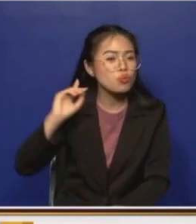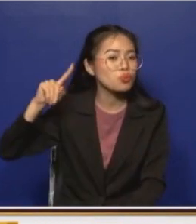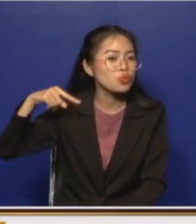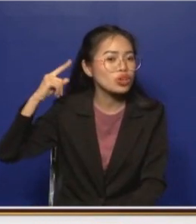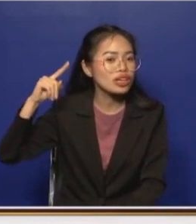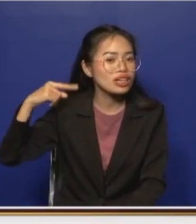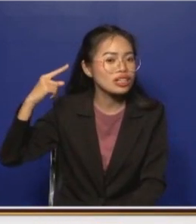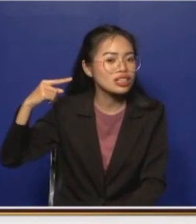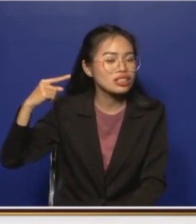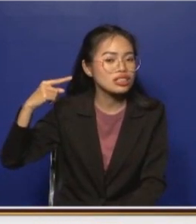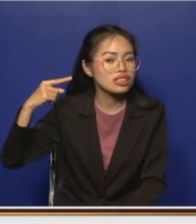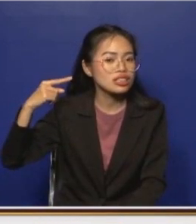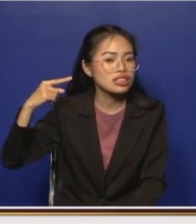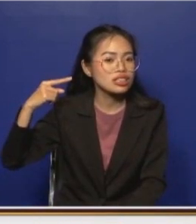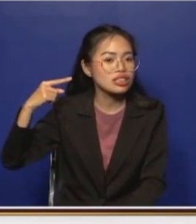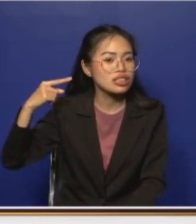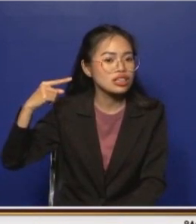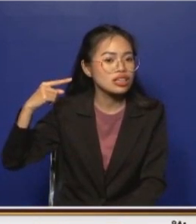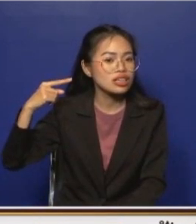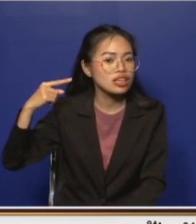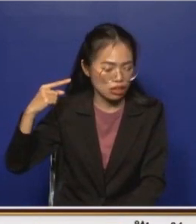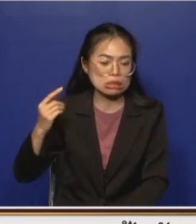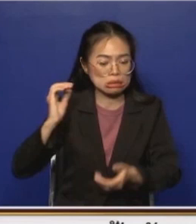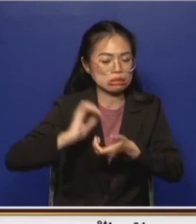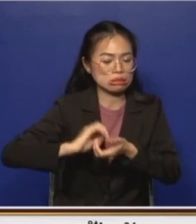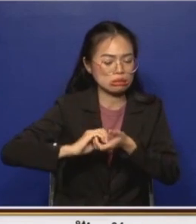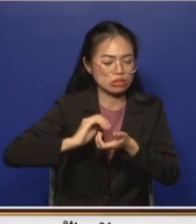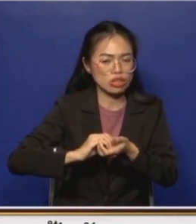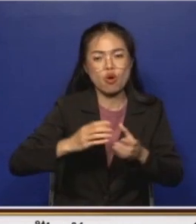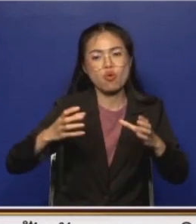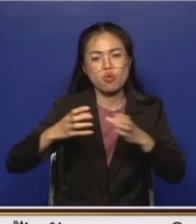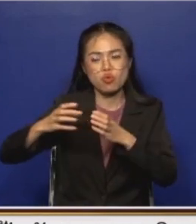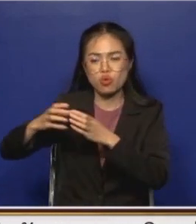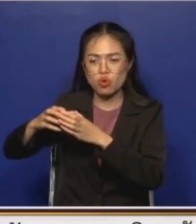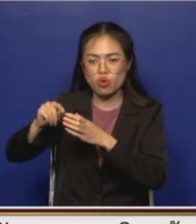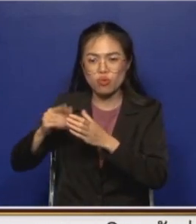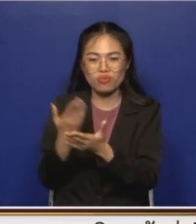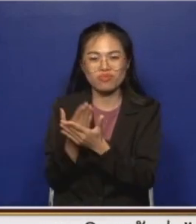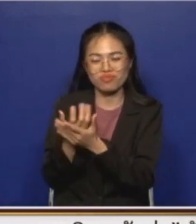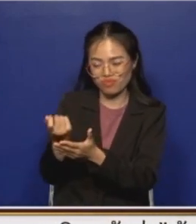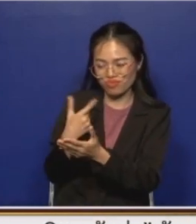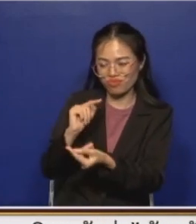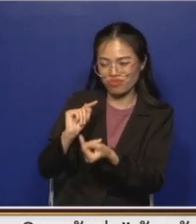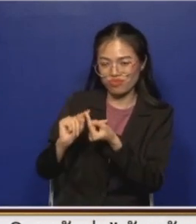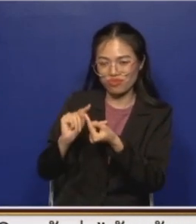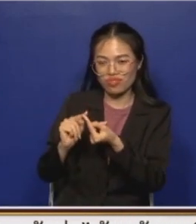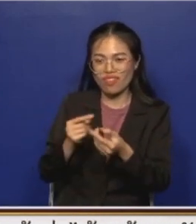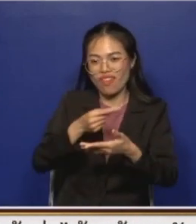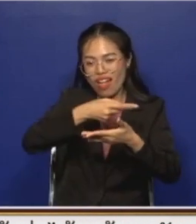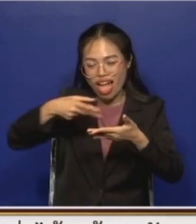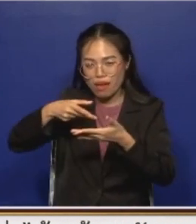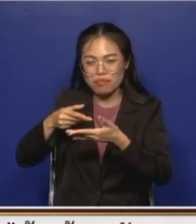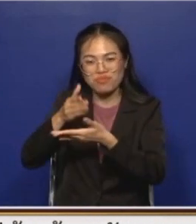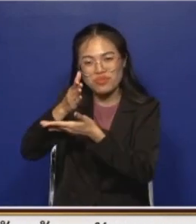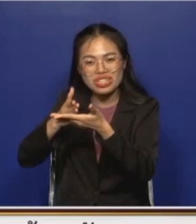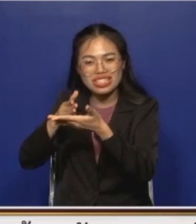ทำอะไรเหรอฮะตามล่าแก๊งครูกลุ่มนี้ฮะท่านว่าอ้าวแล้วนี่คือประชาชนโกงนะฮะโกงเพราะ